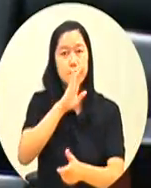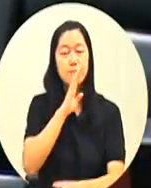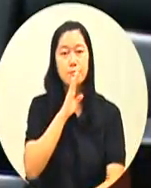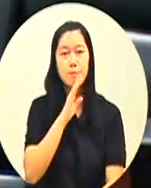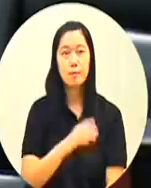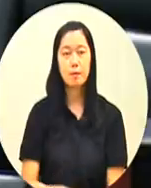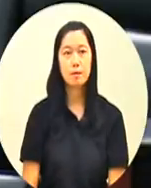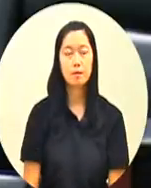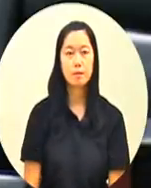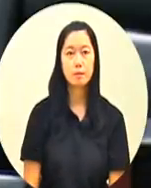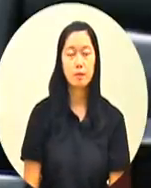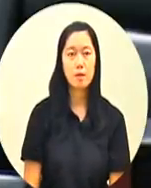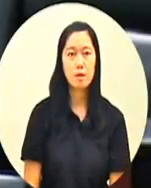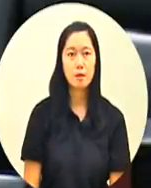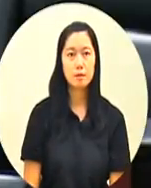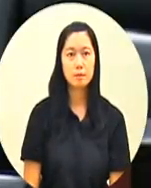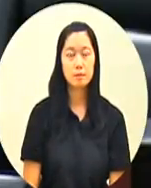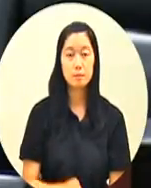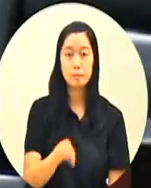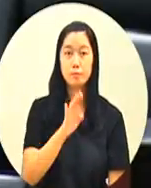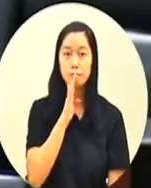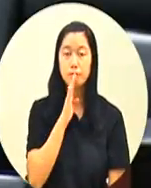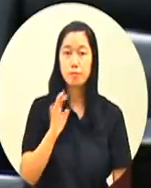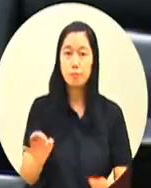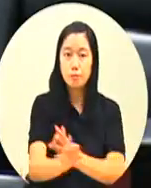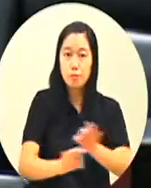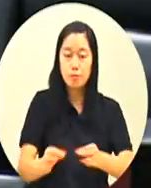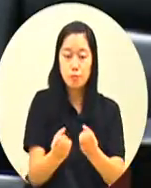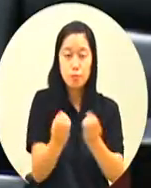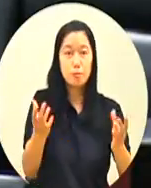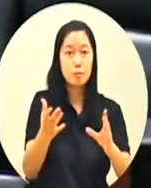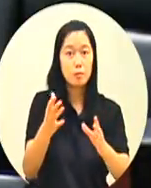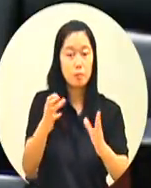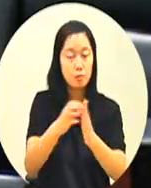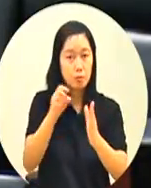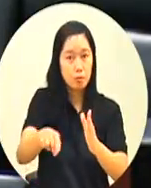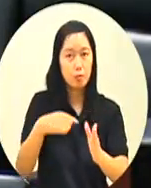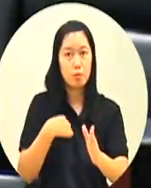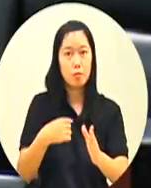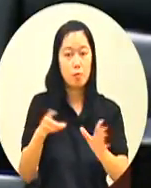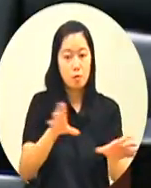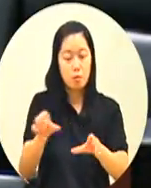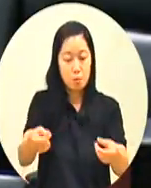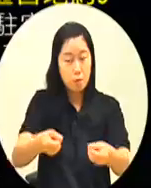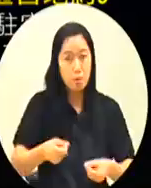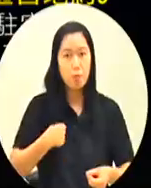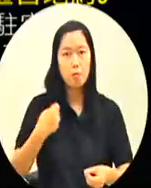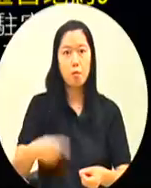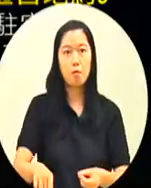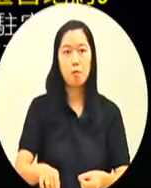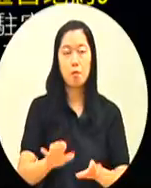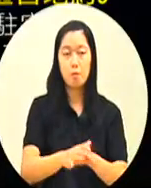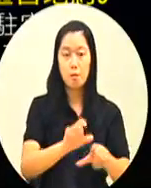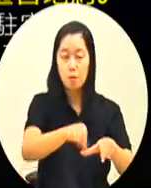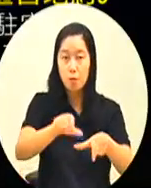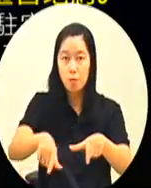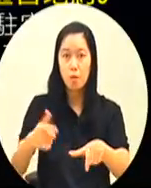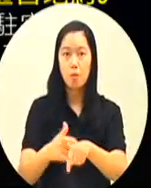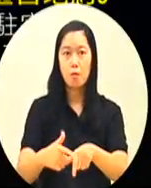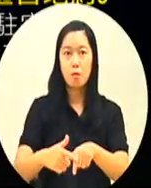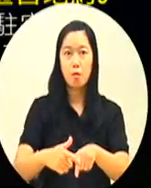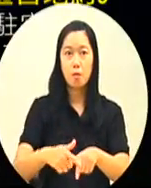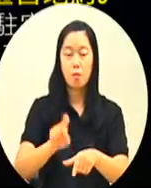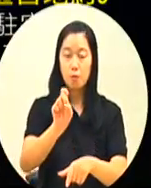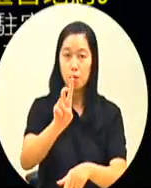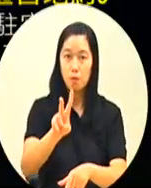道这个是金发局自己提供的一个资料了，说到目前为止，其实有12家的厂商已经预登